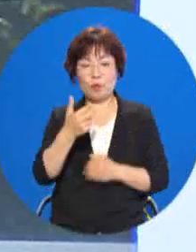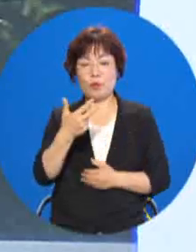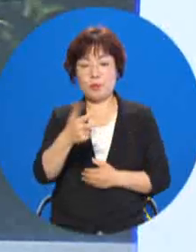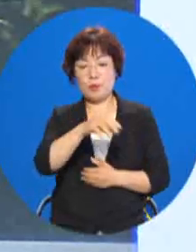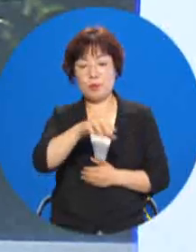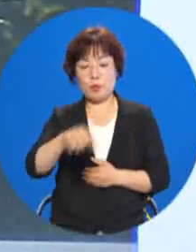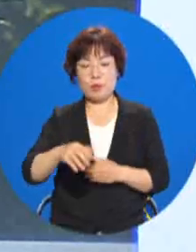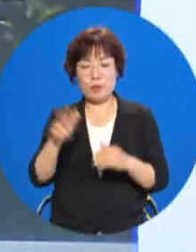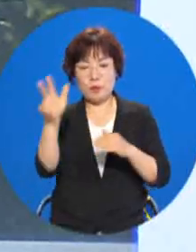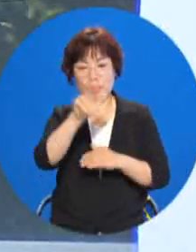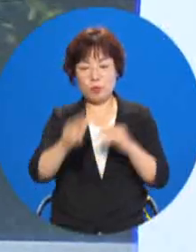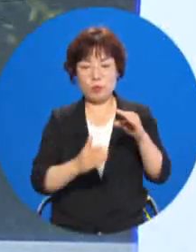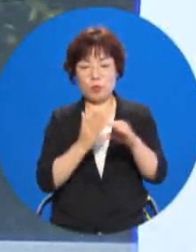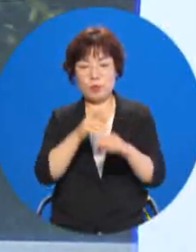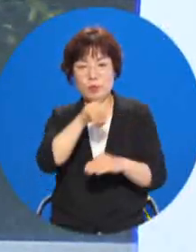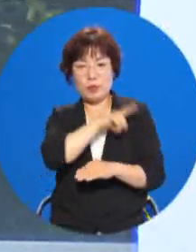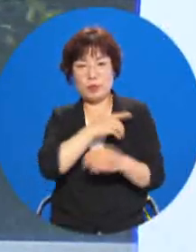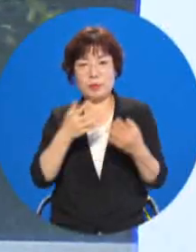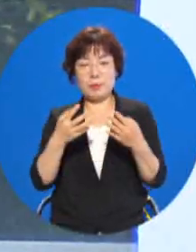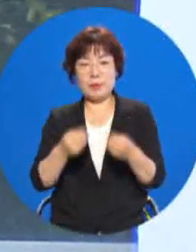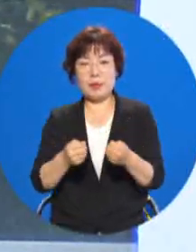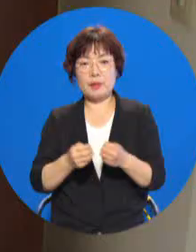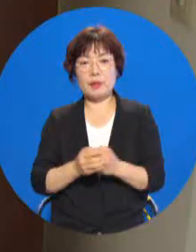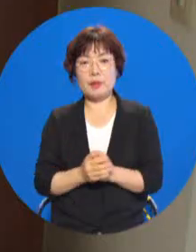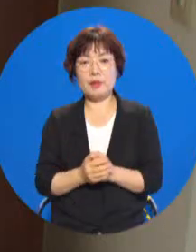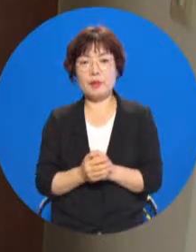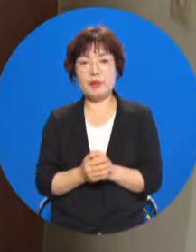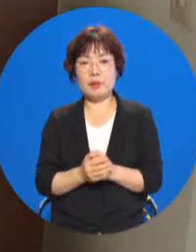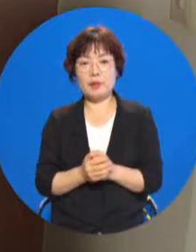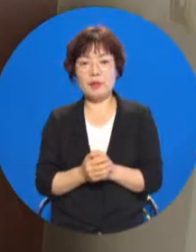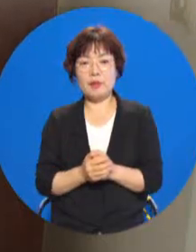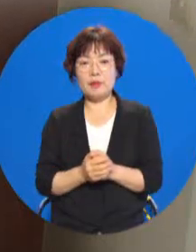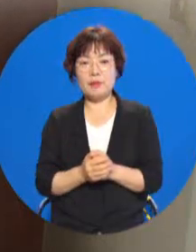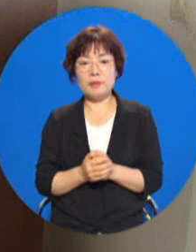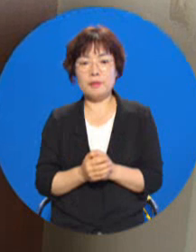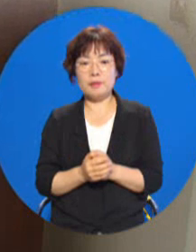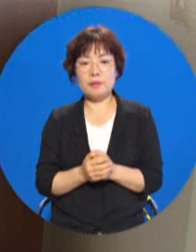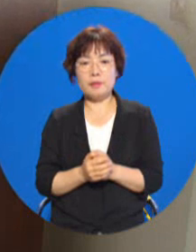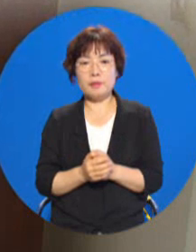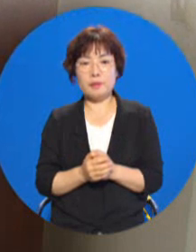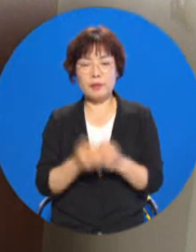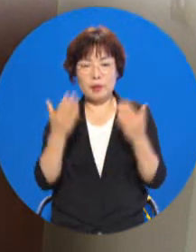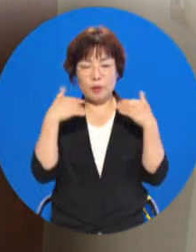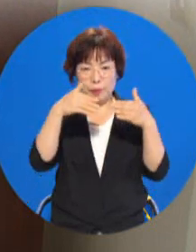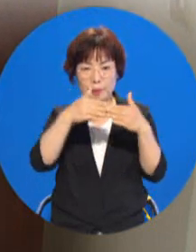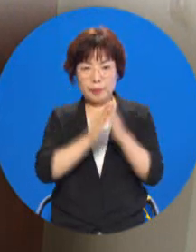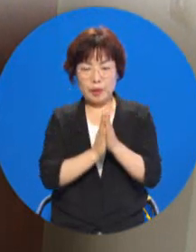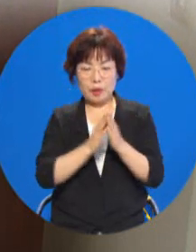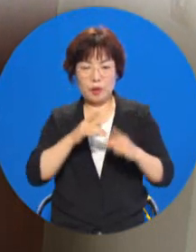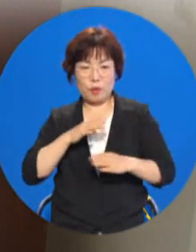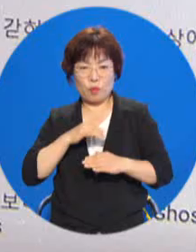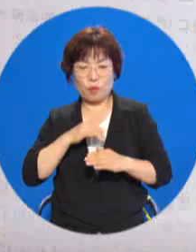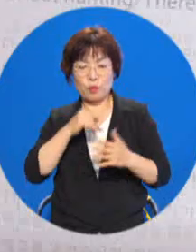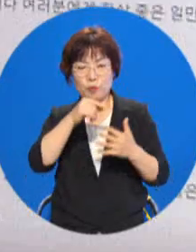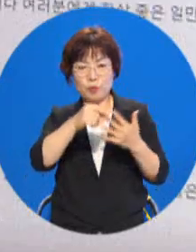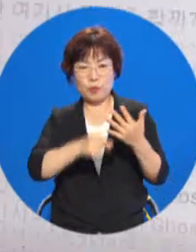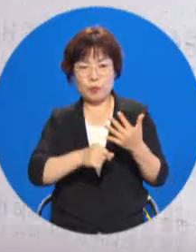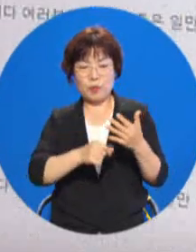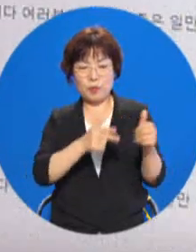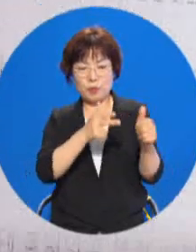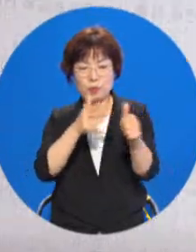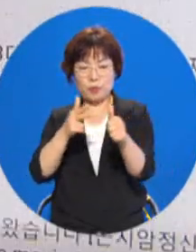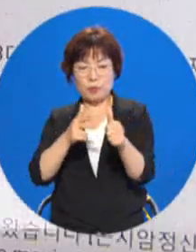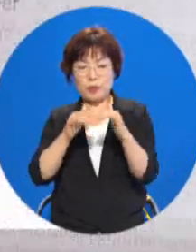97곳으로 전국에서 가장 많습니다. 사정이 이렇다 보니 이 같은 폐교가 공포체험 콘텐츠를